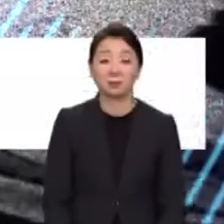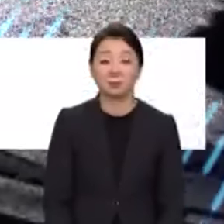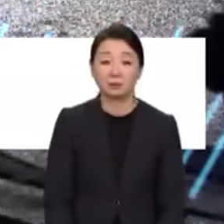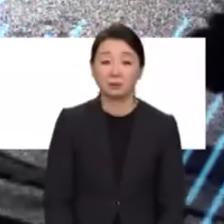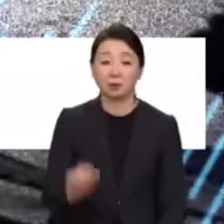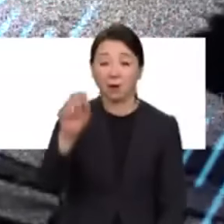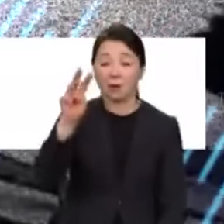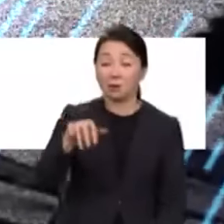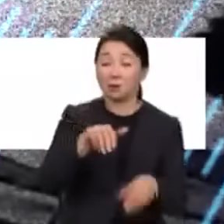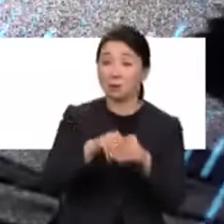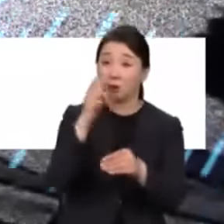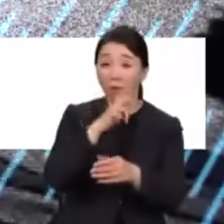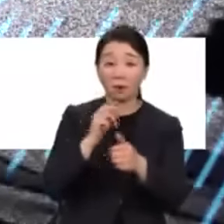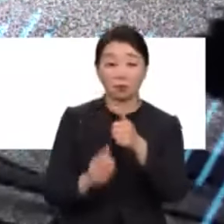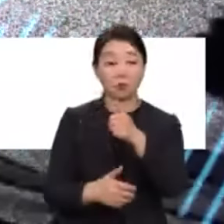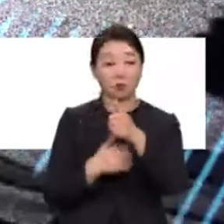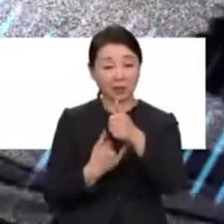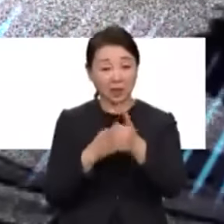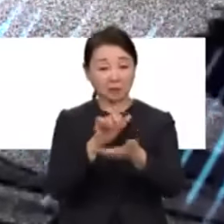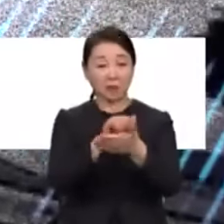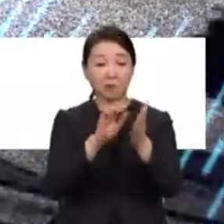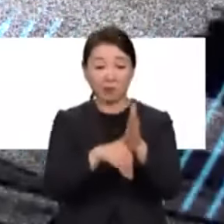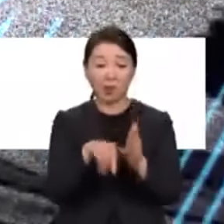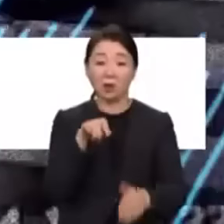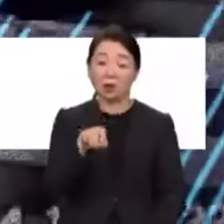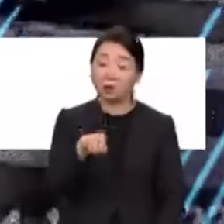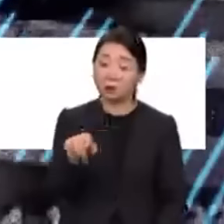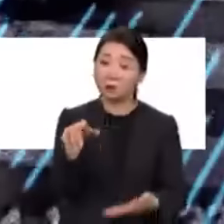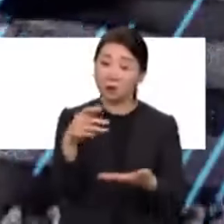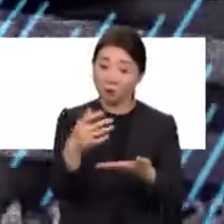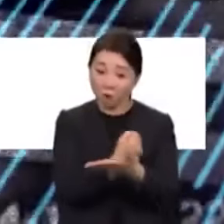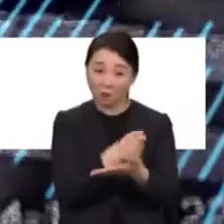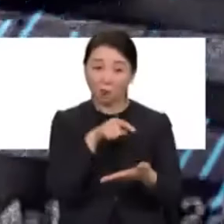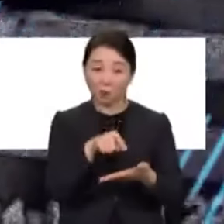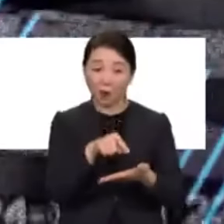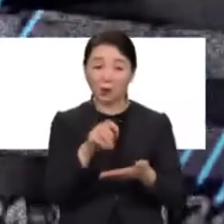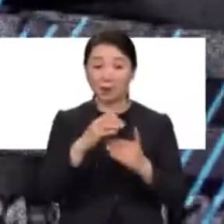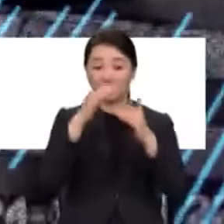선관위를 점령을 했을 때 거기에서 뭐 확보되거나